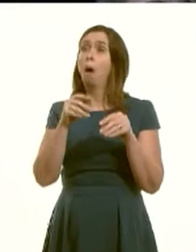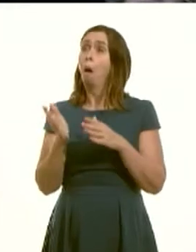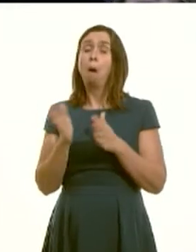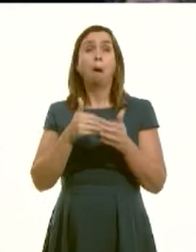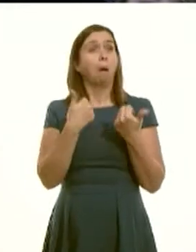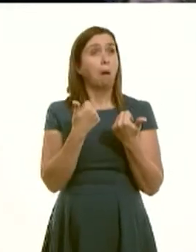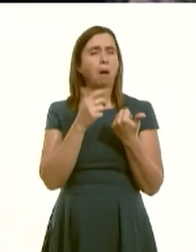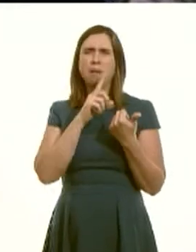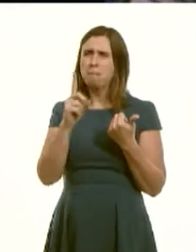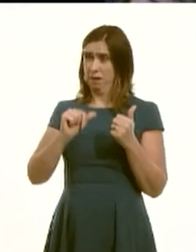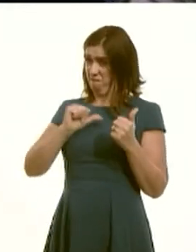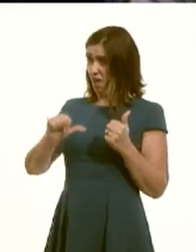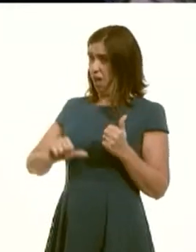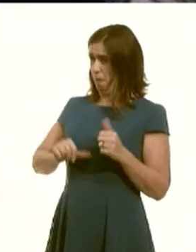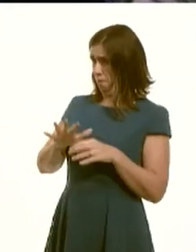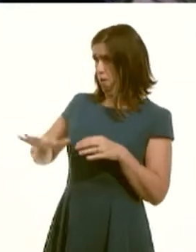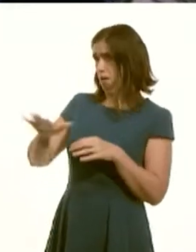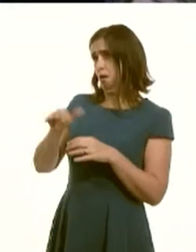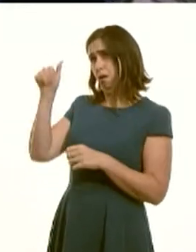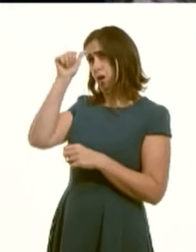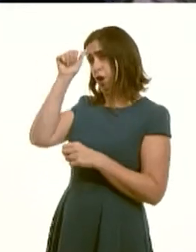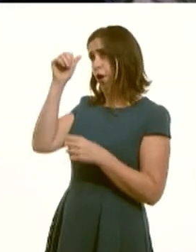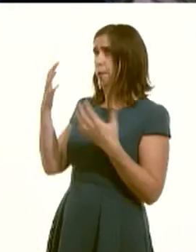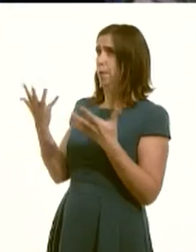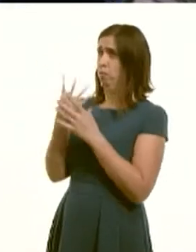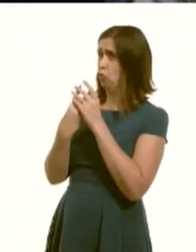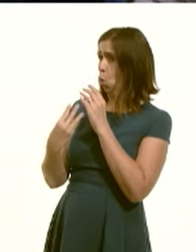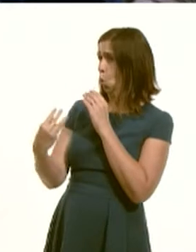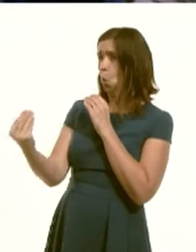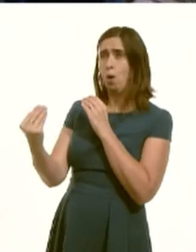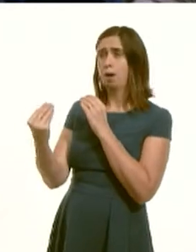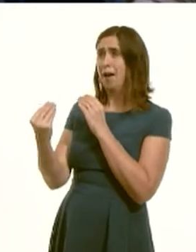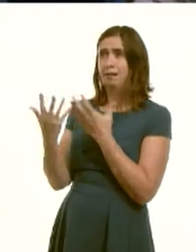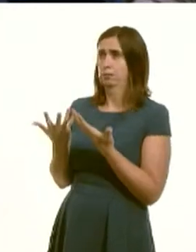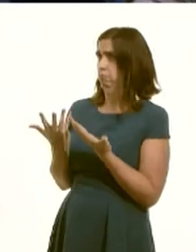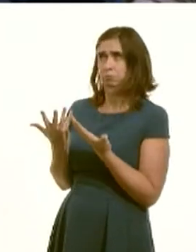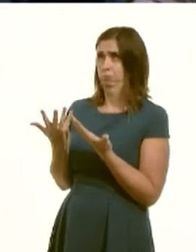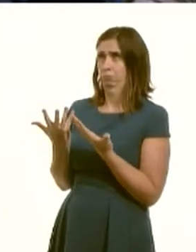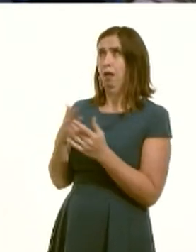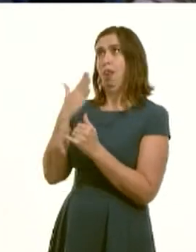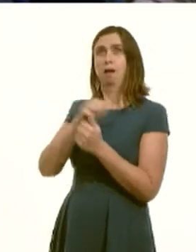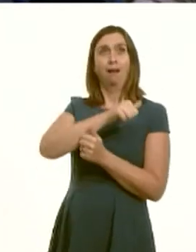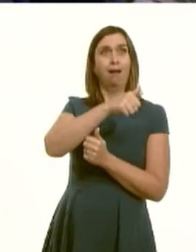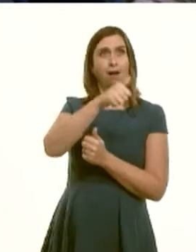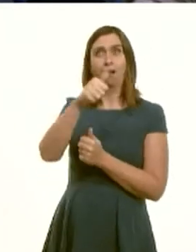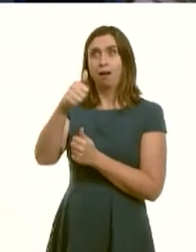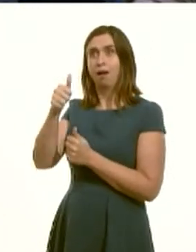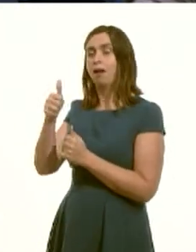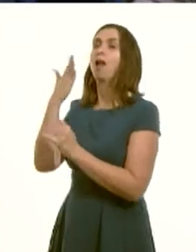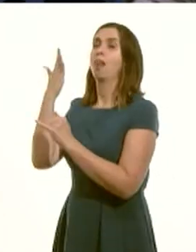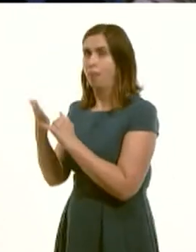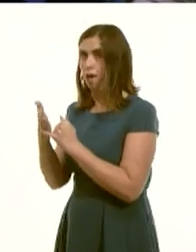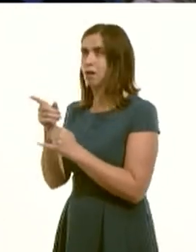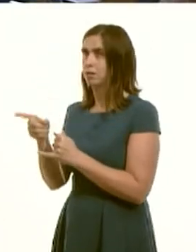yw rhai o'r rhai diwetha fydd yn cael mynediad i band lydan. Ydych chi'n credu felly y byddai'n rhesymol i gadw elfen o geisiadau papur ar gyfer y rhai sydd